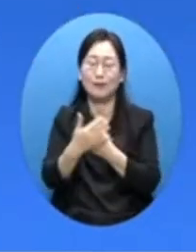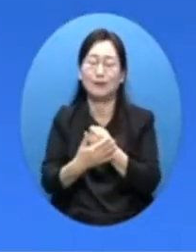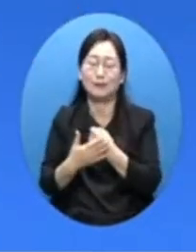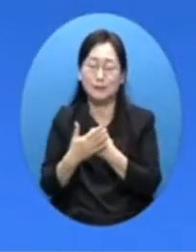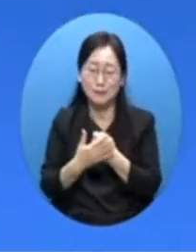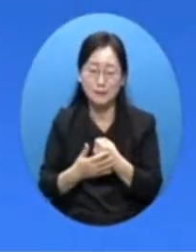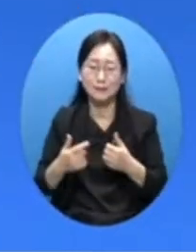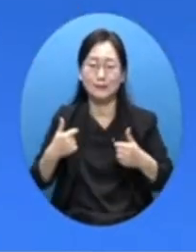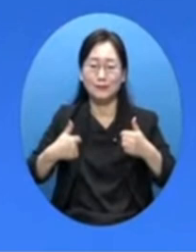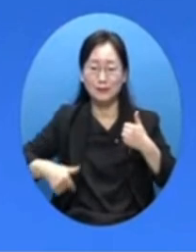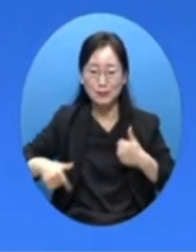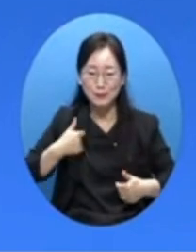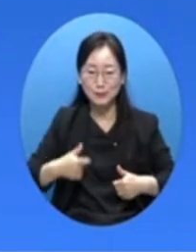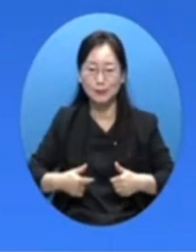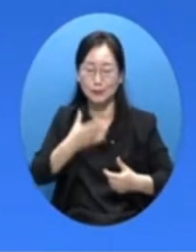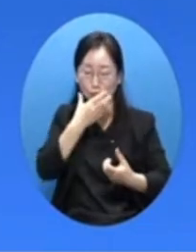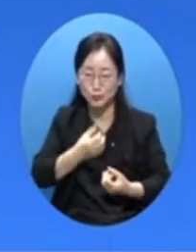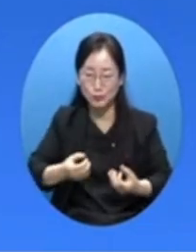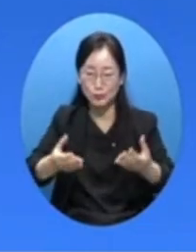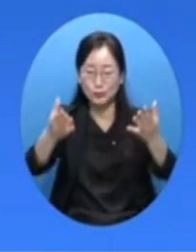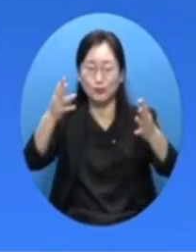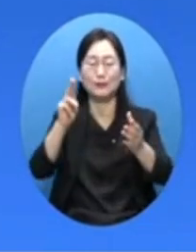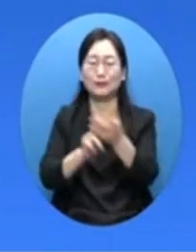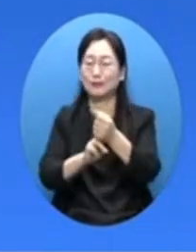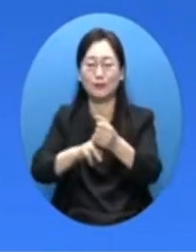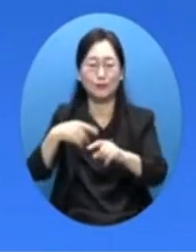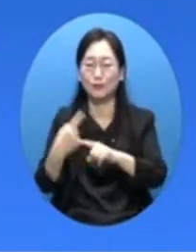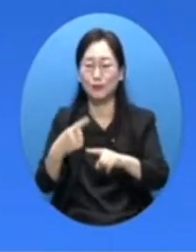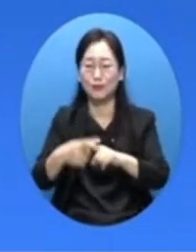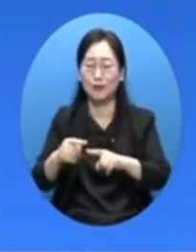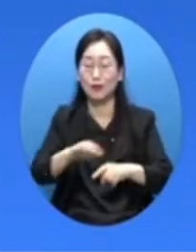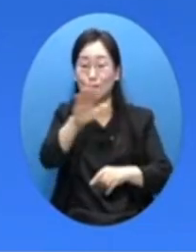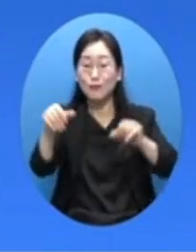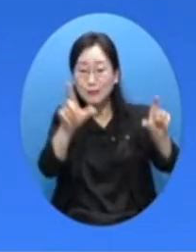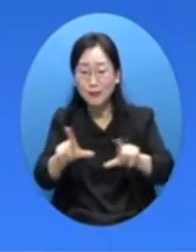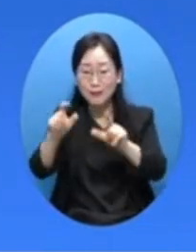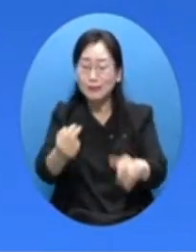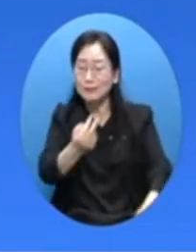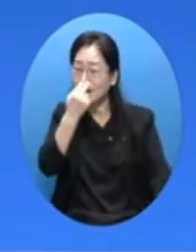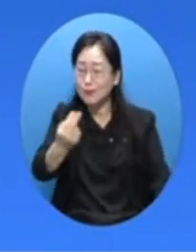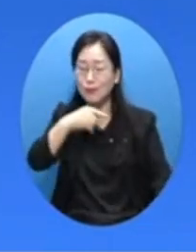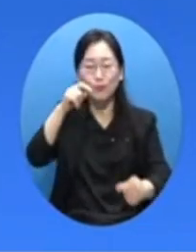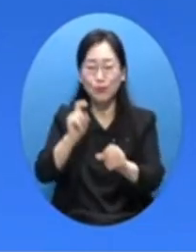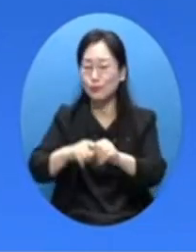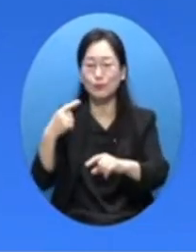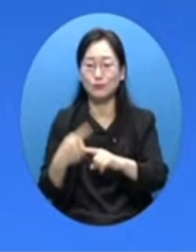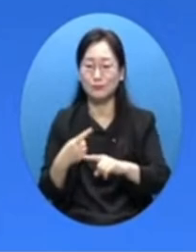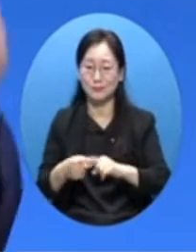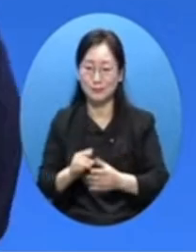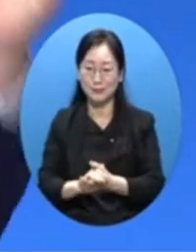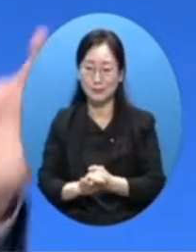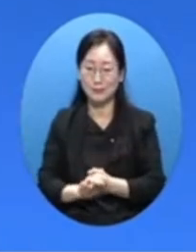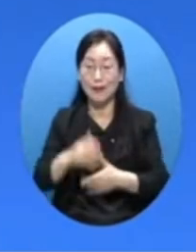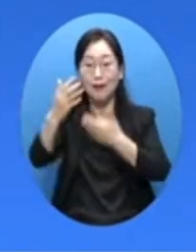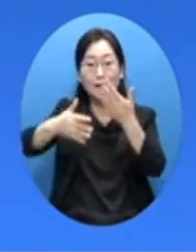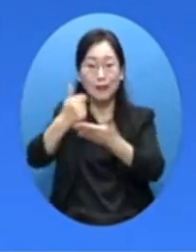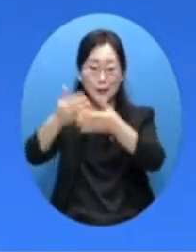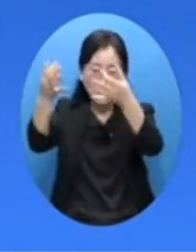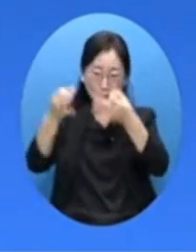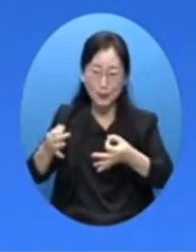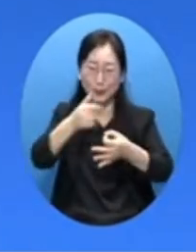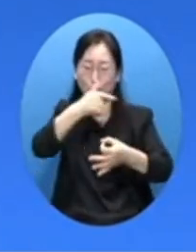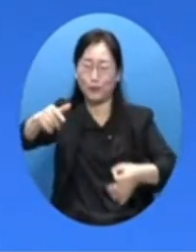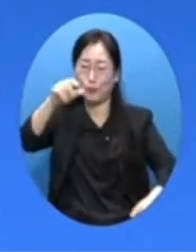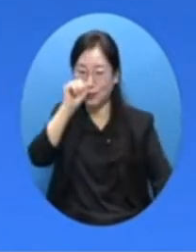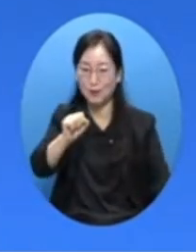그것이 기쁨이고 그것이 축복이고 그것이 기적이고 그것이 우리의 삶의 생명이고 목적인 것입니다. 하나님 보시기에